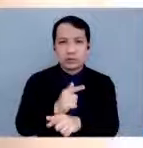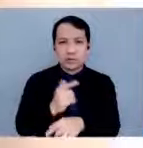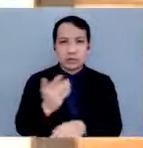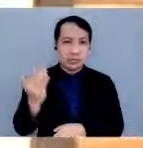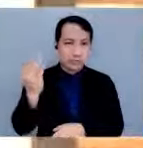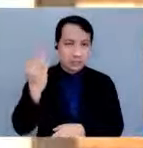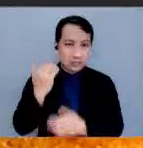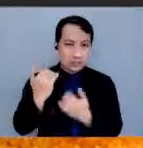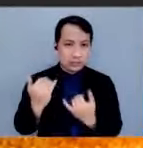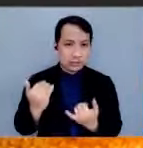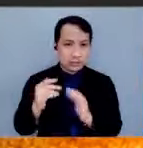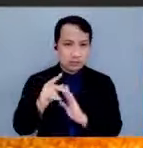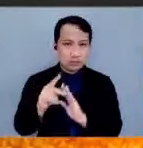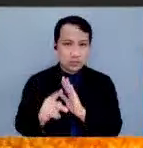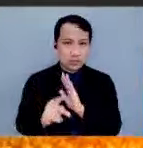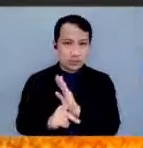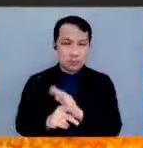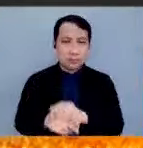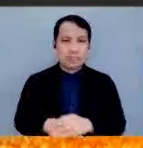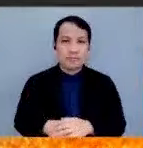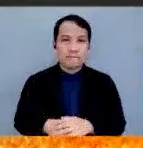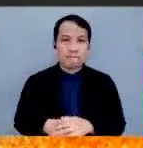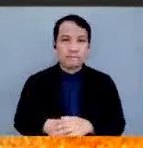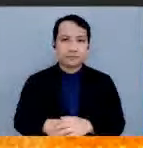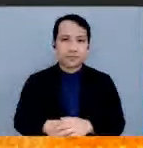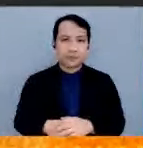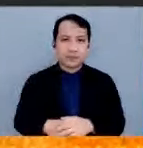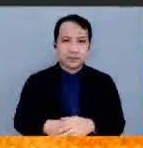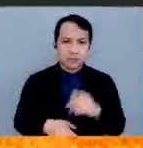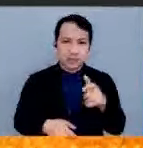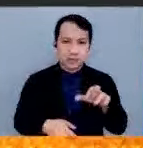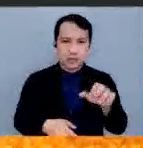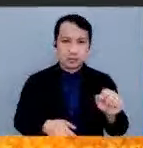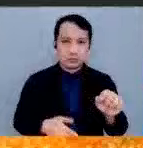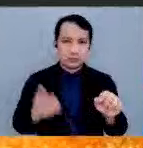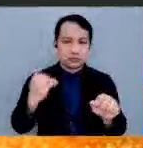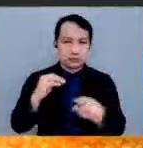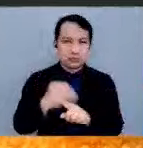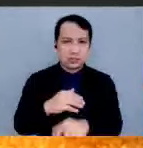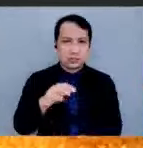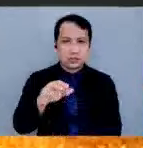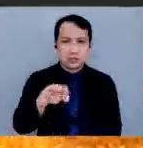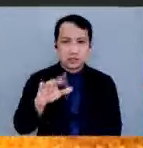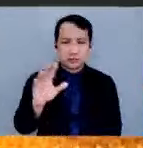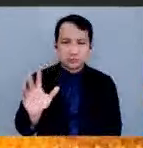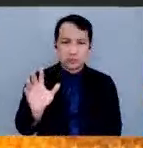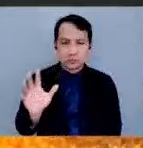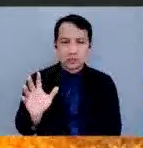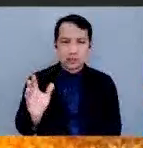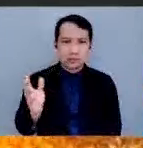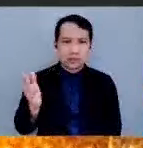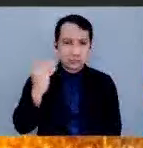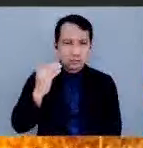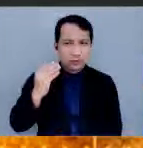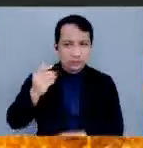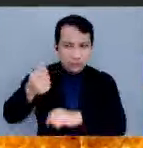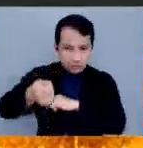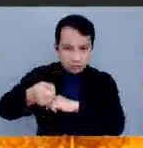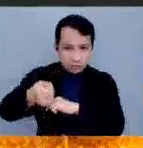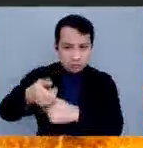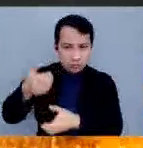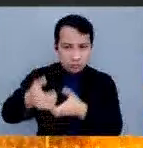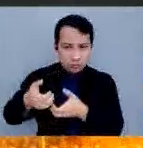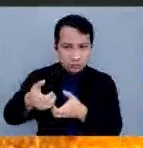na patakaran. Sa kasong Arnold versus Nazareno noong May 1950, sinabi noon ng Korte Suprema na ang isang